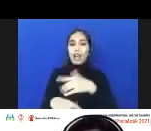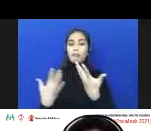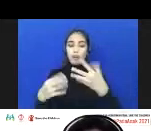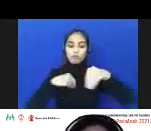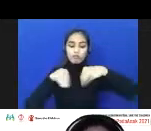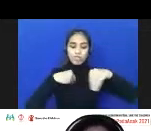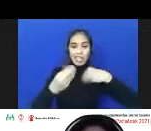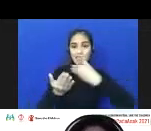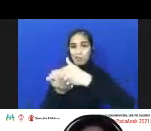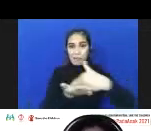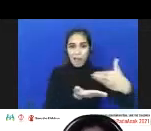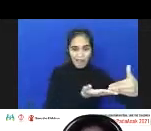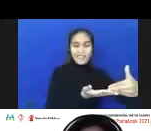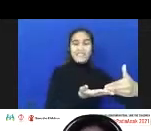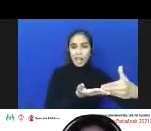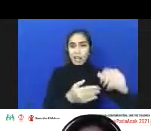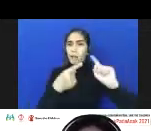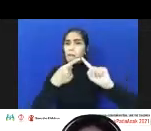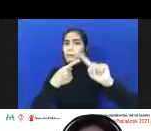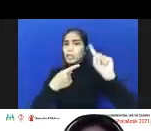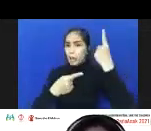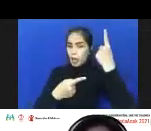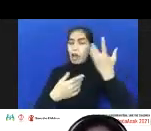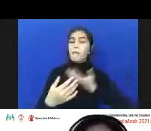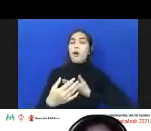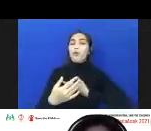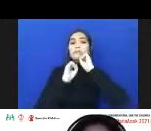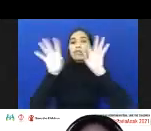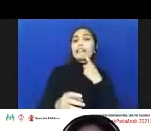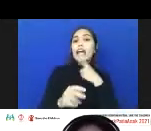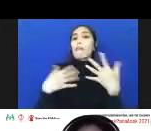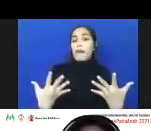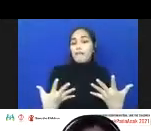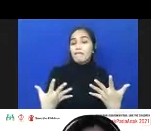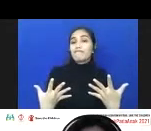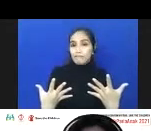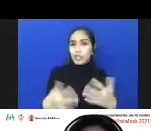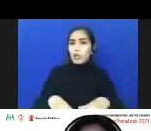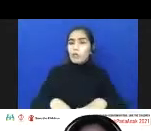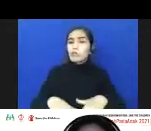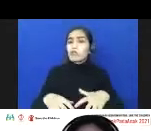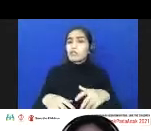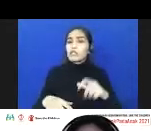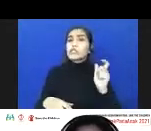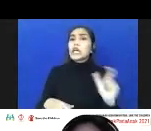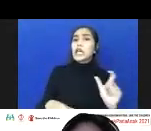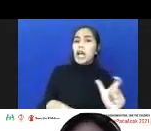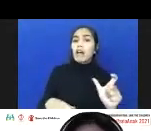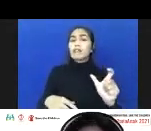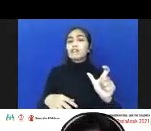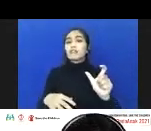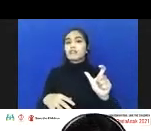disampaikan. Untuk yang pertama, saya akan menyampaikan tentang bagaimana nih tentang